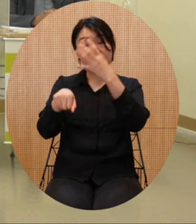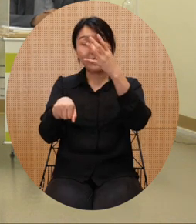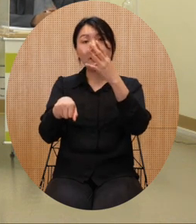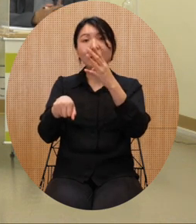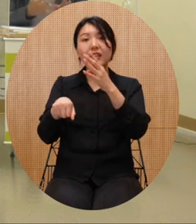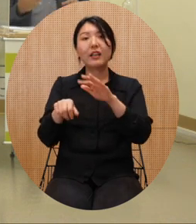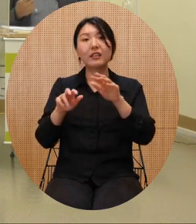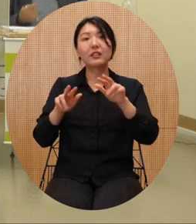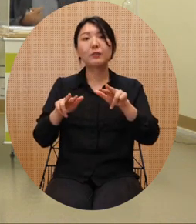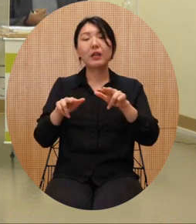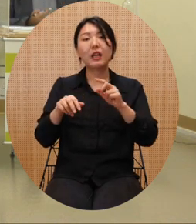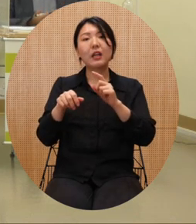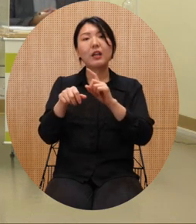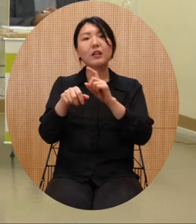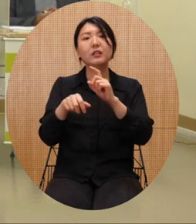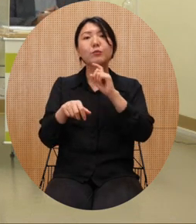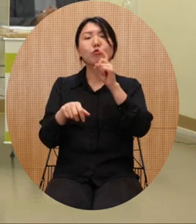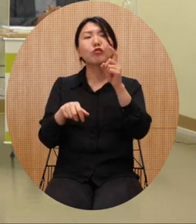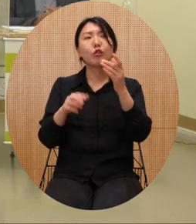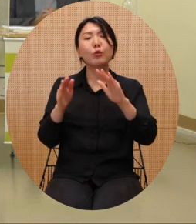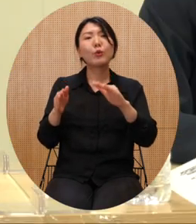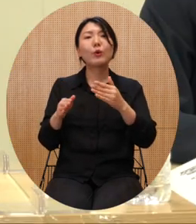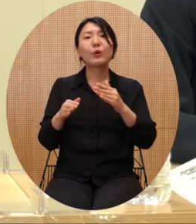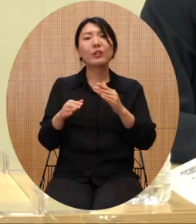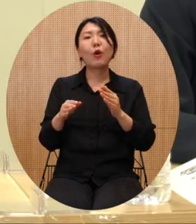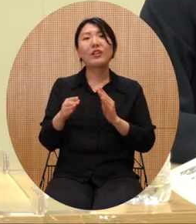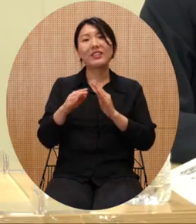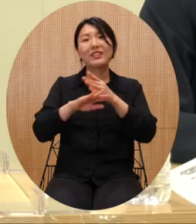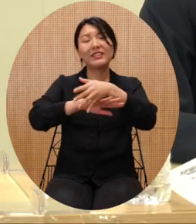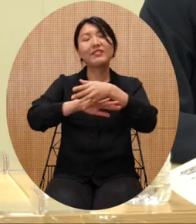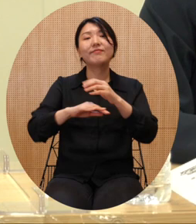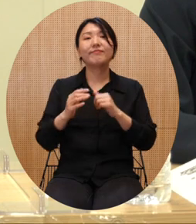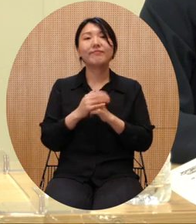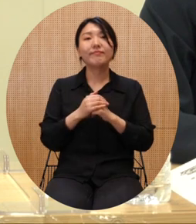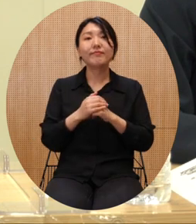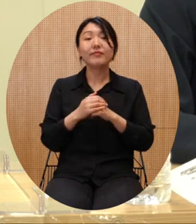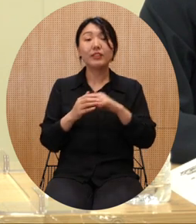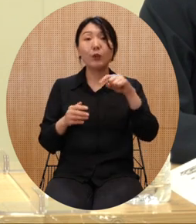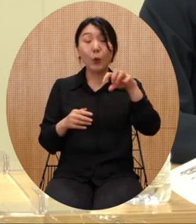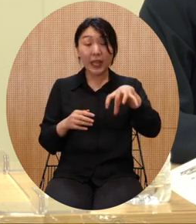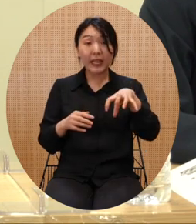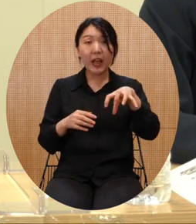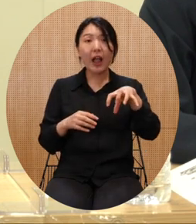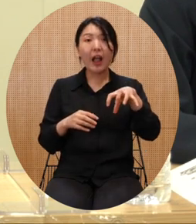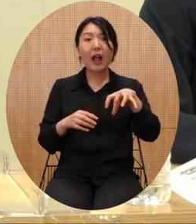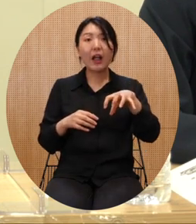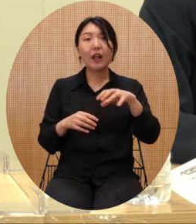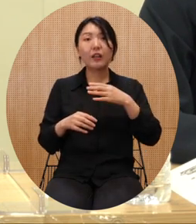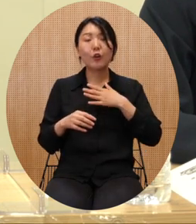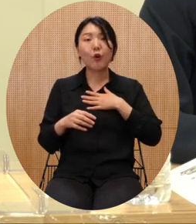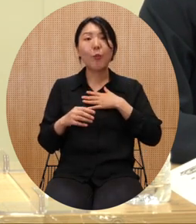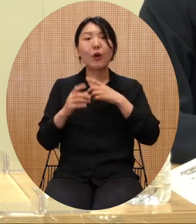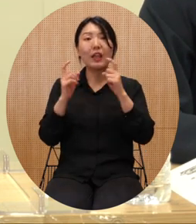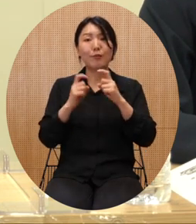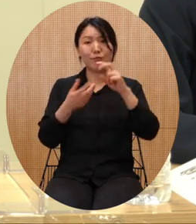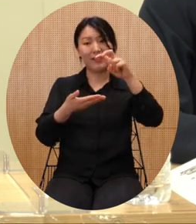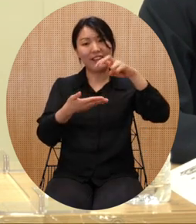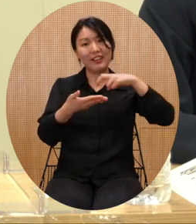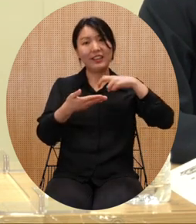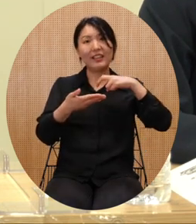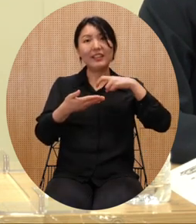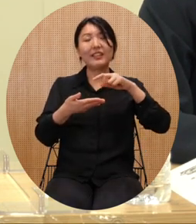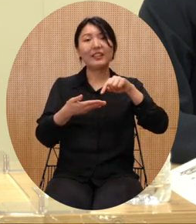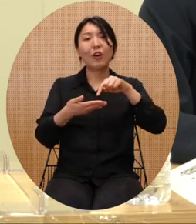4시였는데요. 이제 10분 정도가 좀 지체가 됐습니다. 지금 현장에서 또 저 개인 문자라도 뭐 우리